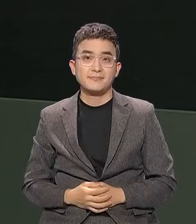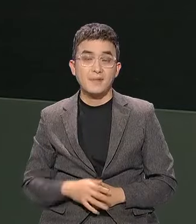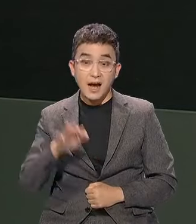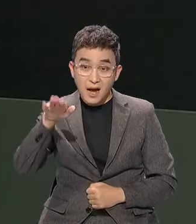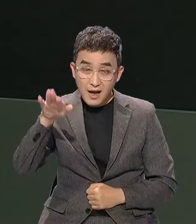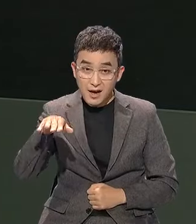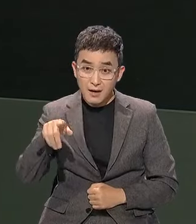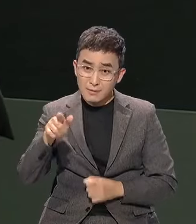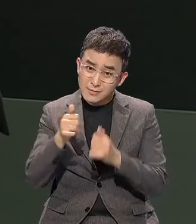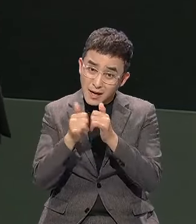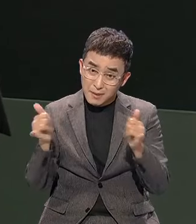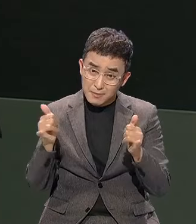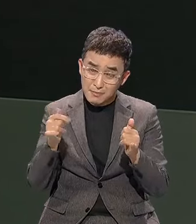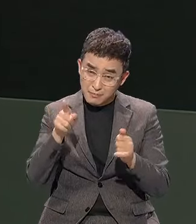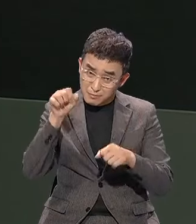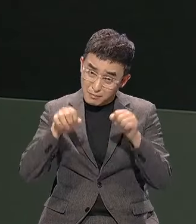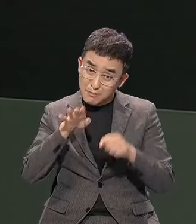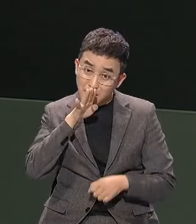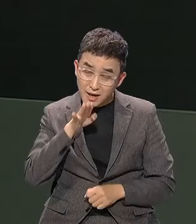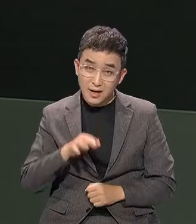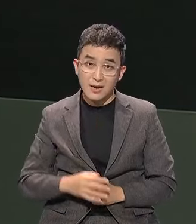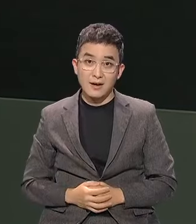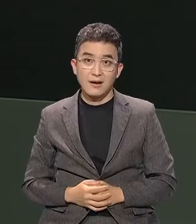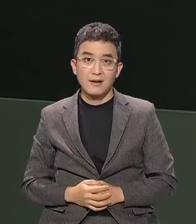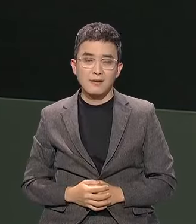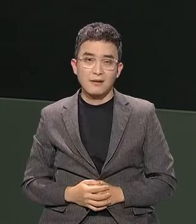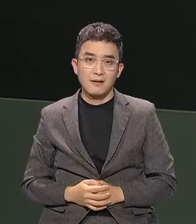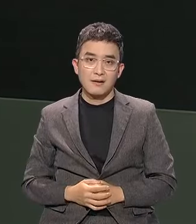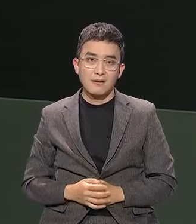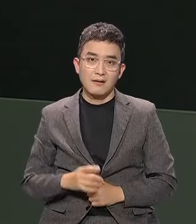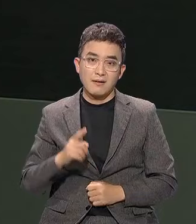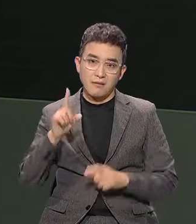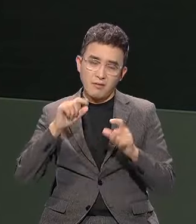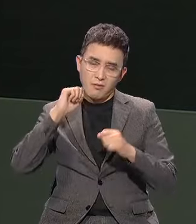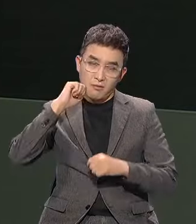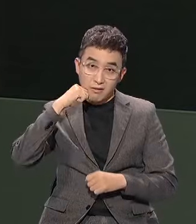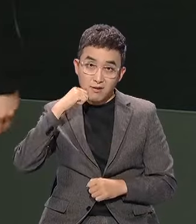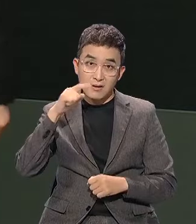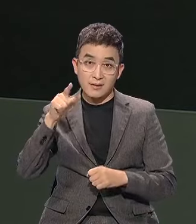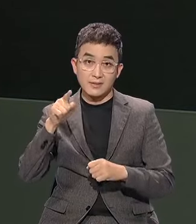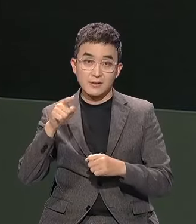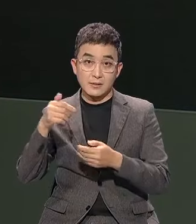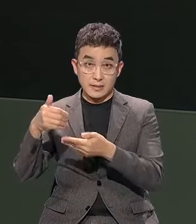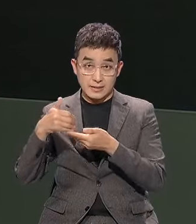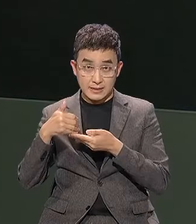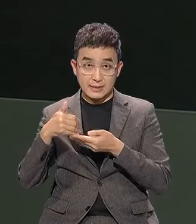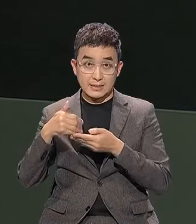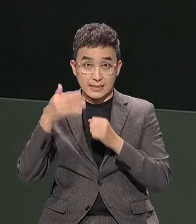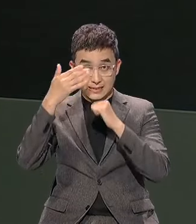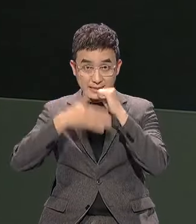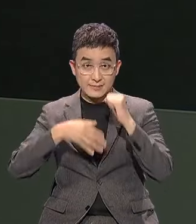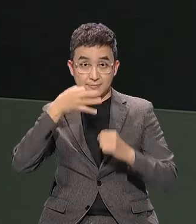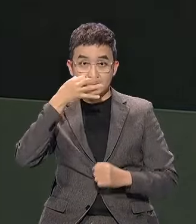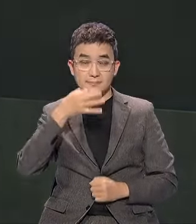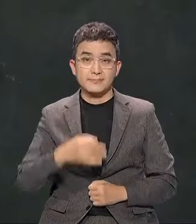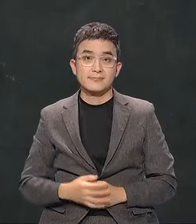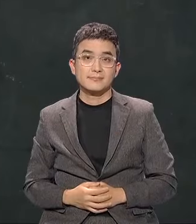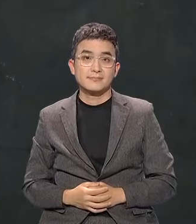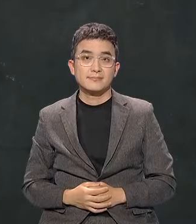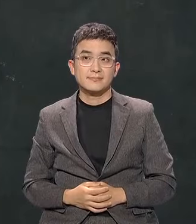저기요 사람 맞나요 아 믿을 수 없는 상황들 먼저 사반 가족께서 제보해 주신 사진 만나